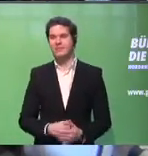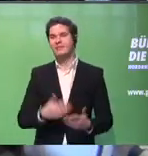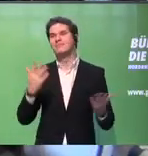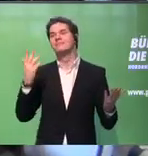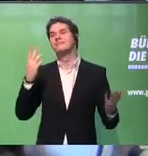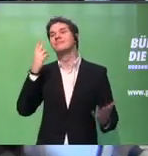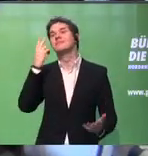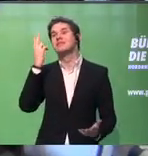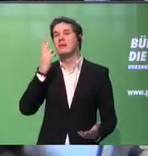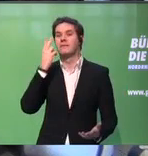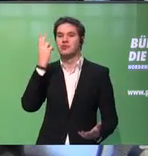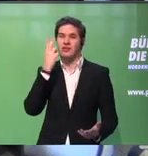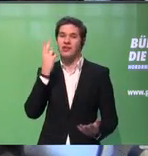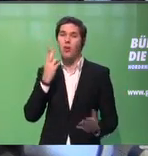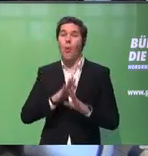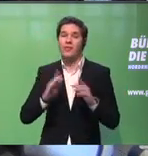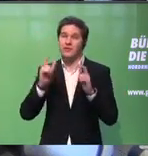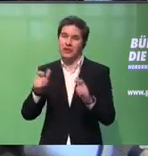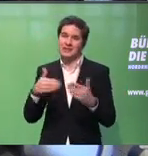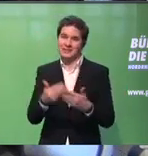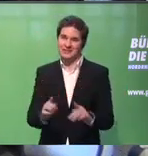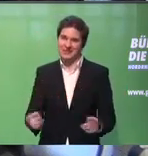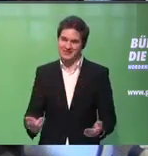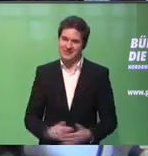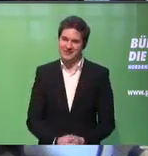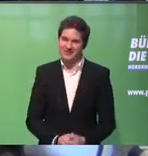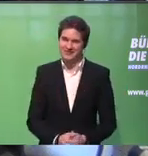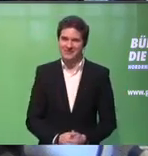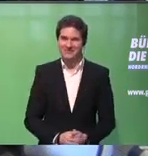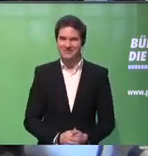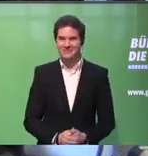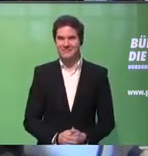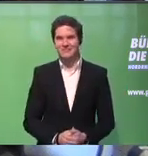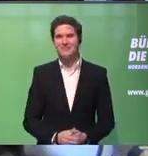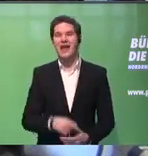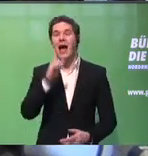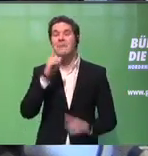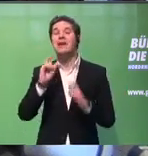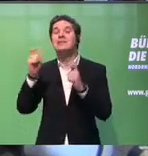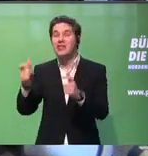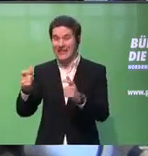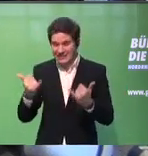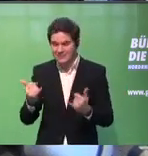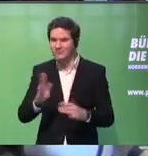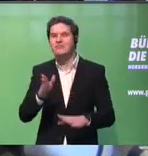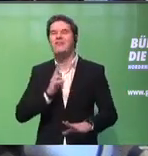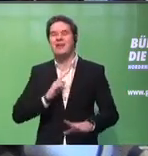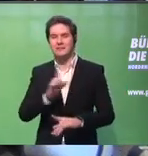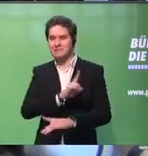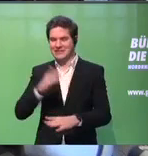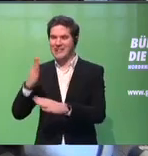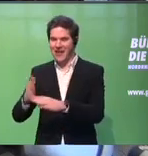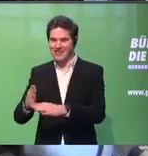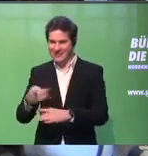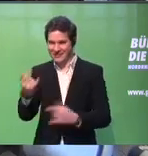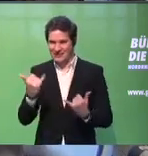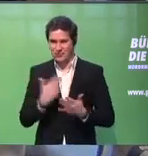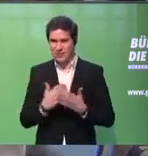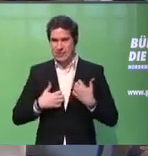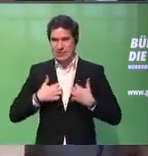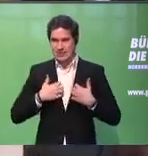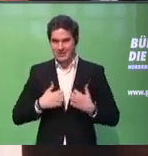Natürlich bekommt ihr noch Geschenke. Das aber erst zum Schluss. Die Spannung steigt.